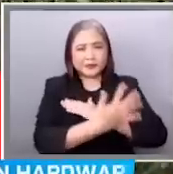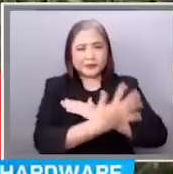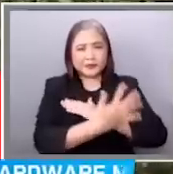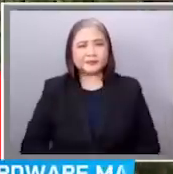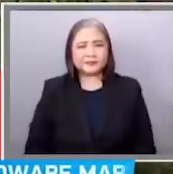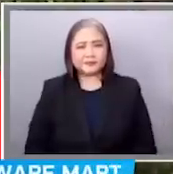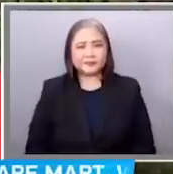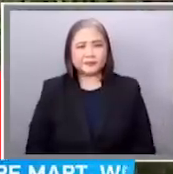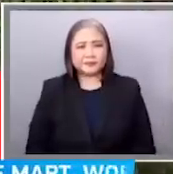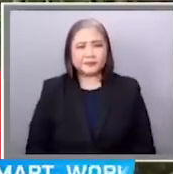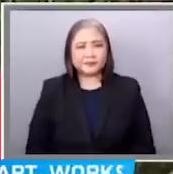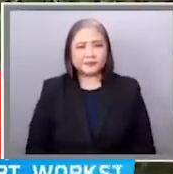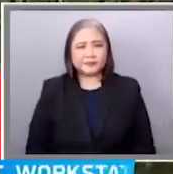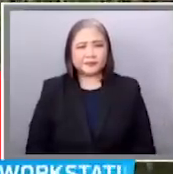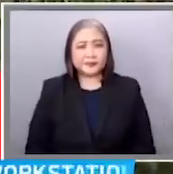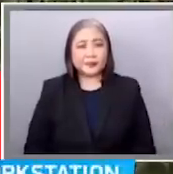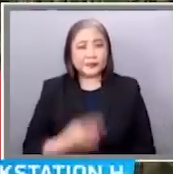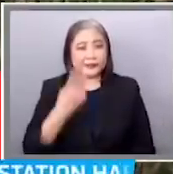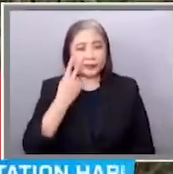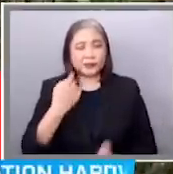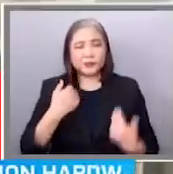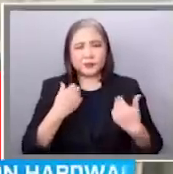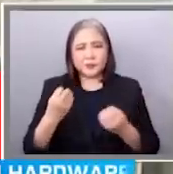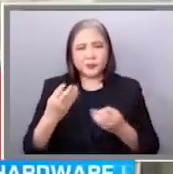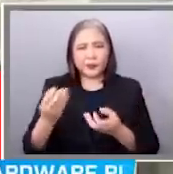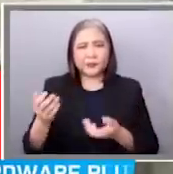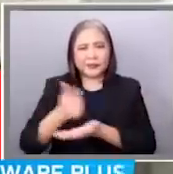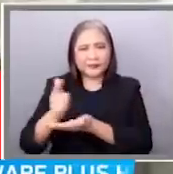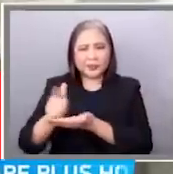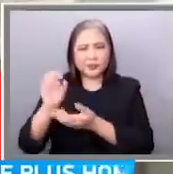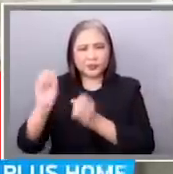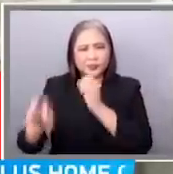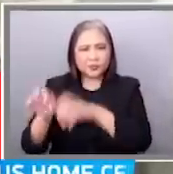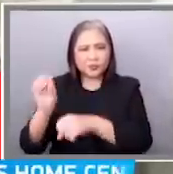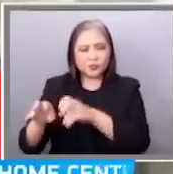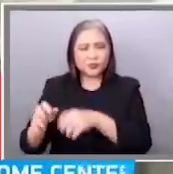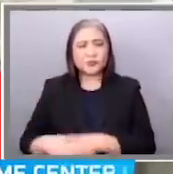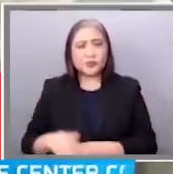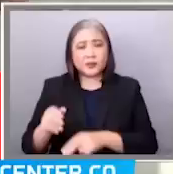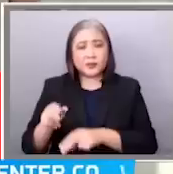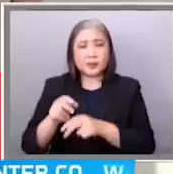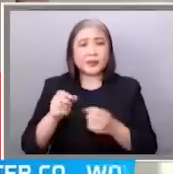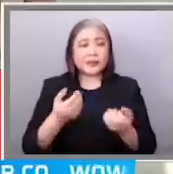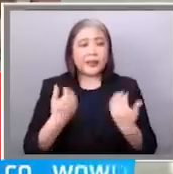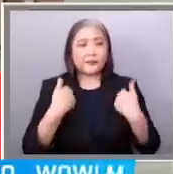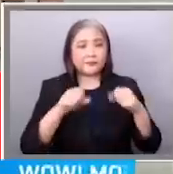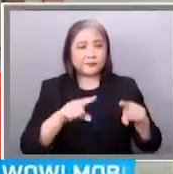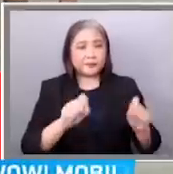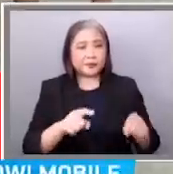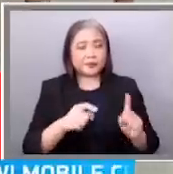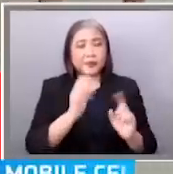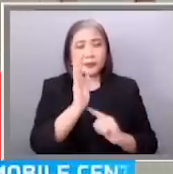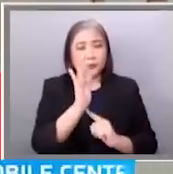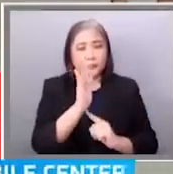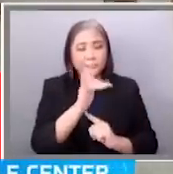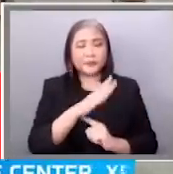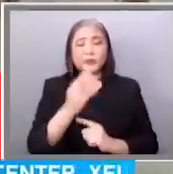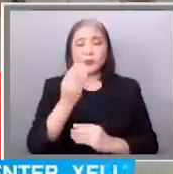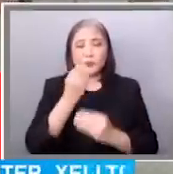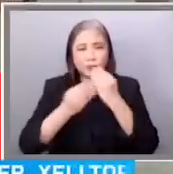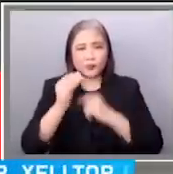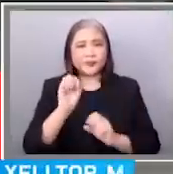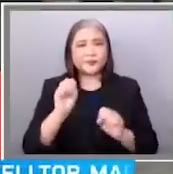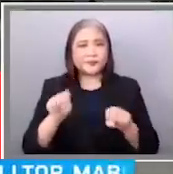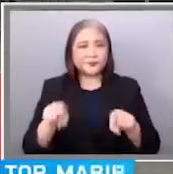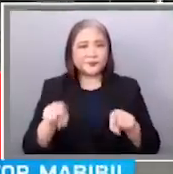bungad, nakatambak na ang maraming basura. Nakahilera na rin ang mga nagbebenta ng kandila at pagkain. Naka-standby naman ang mga kawanin